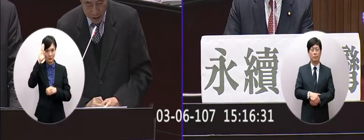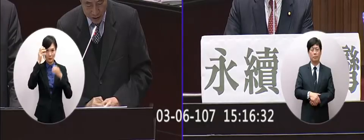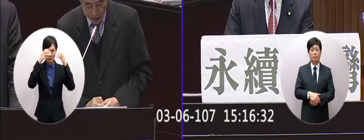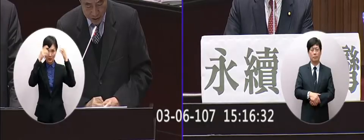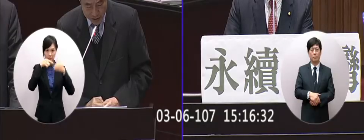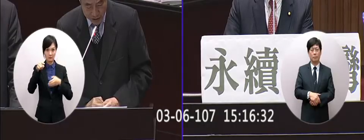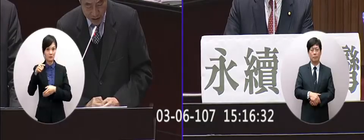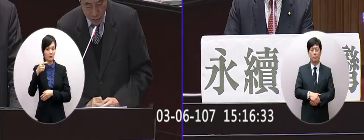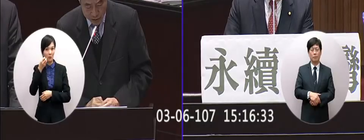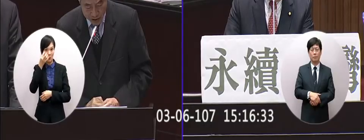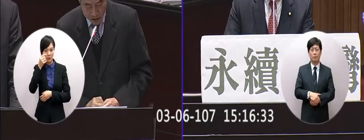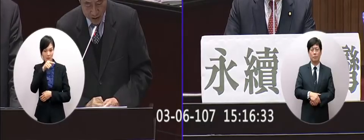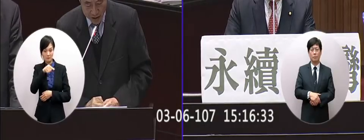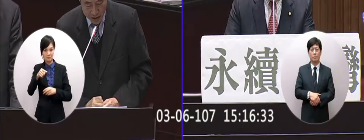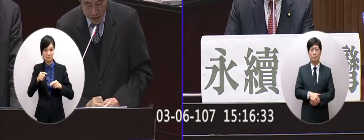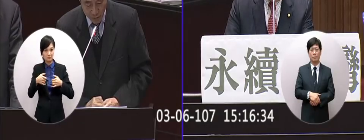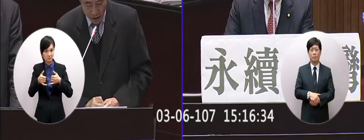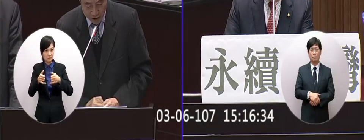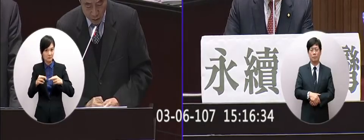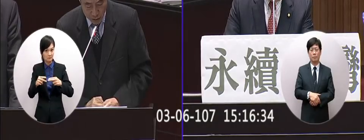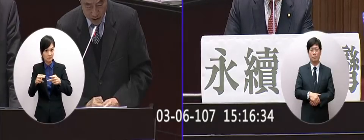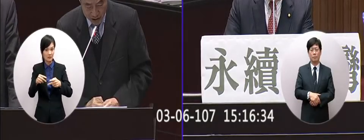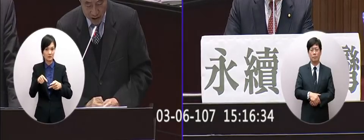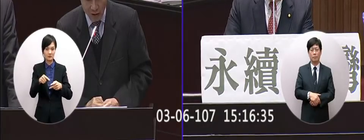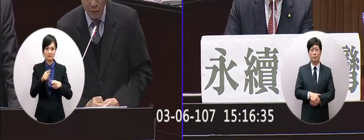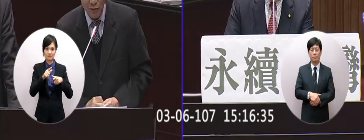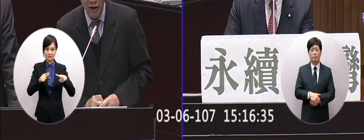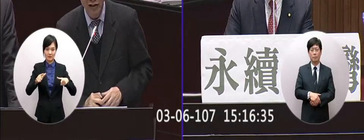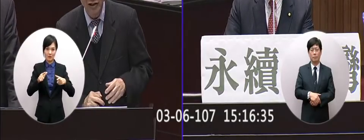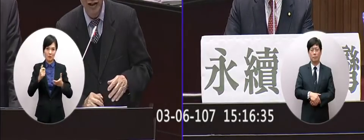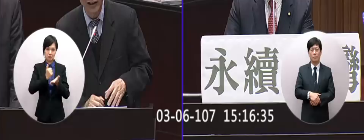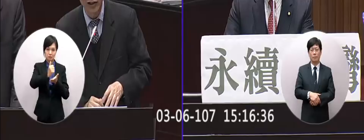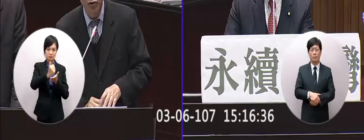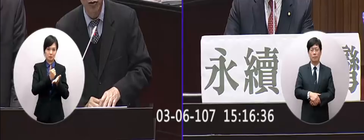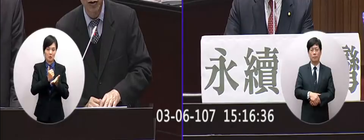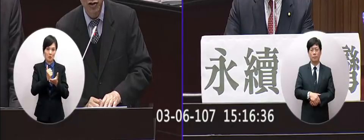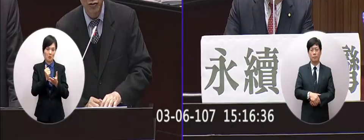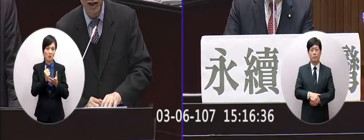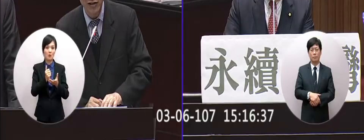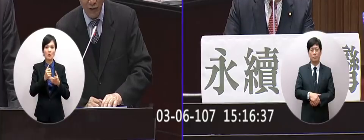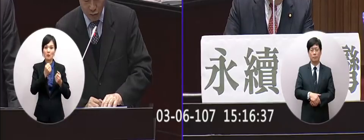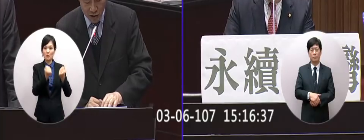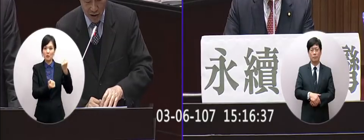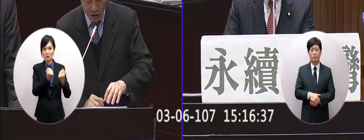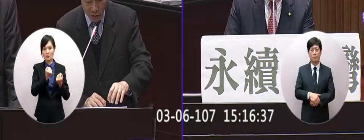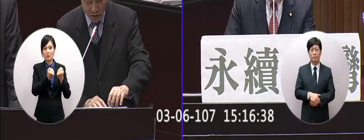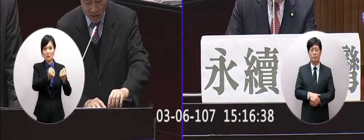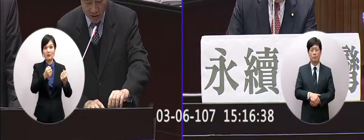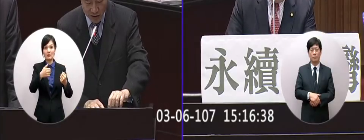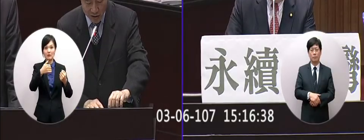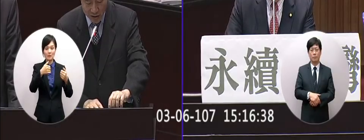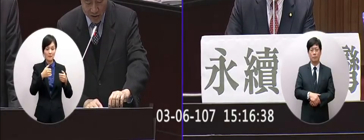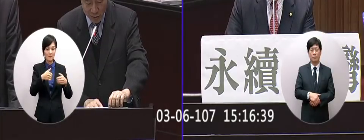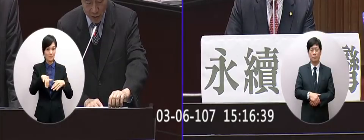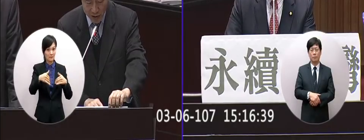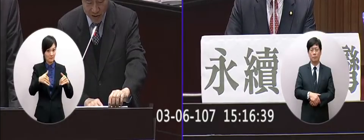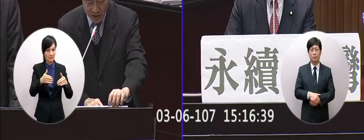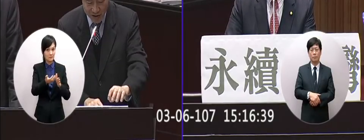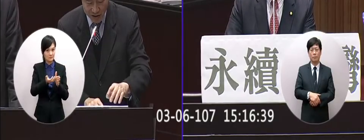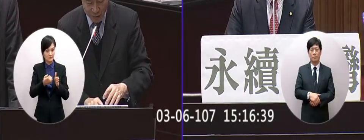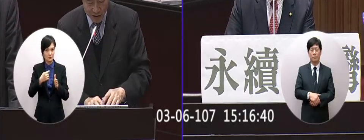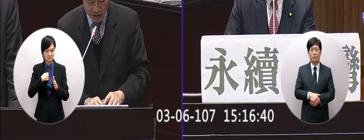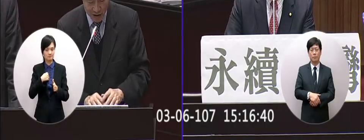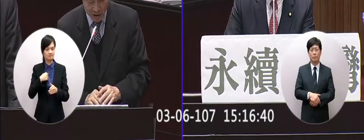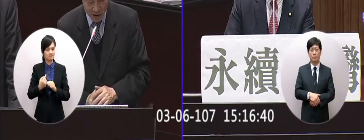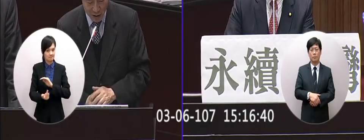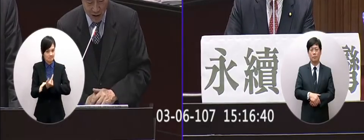够让大货车依法通行以前，我们都让它先来做救灾上的努力。我们也知道，司委员也